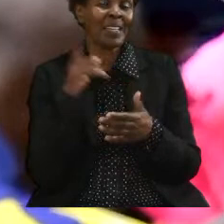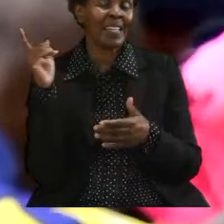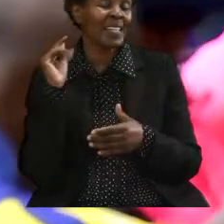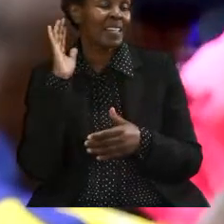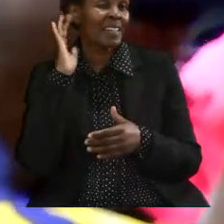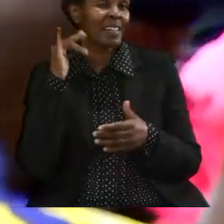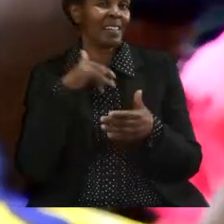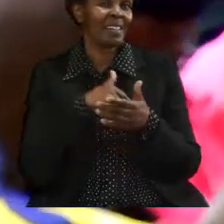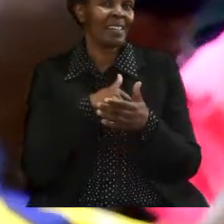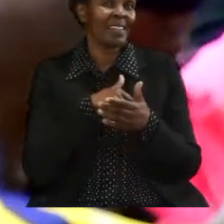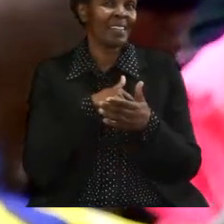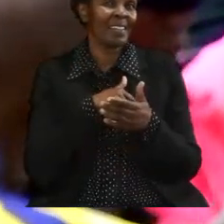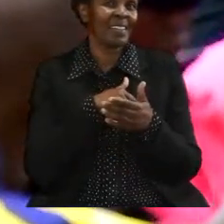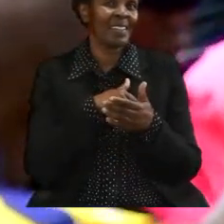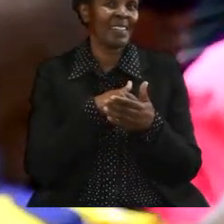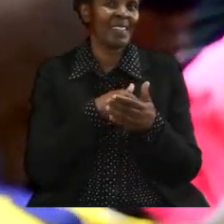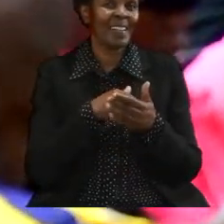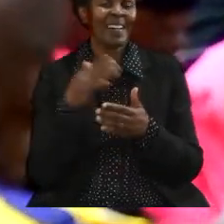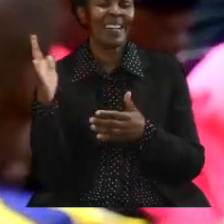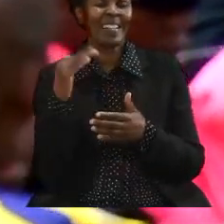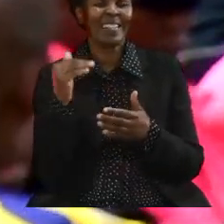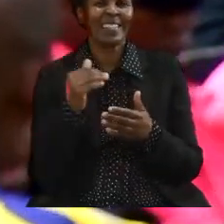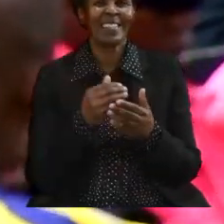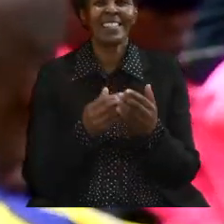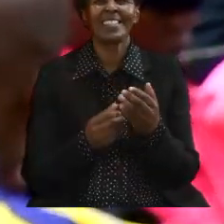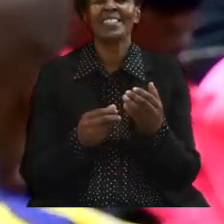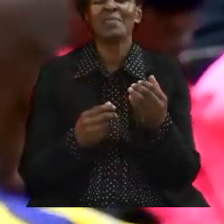njiguaga atiri muti urungagwo uri munini